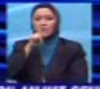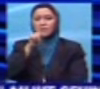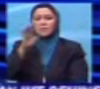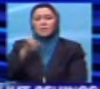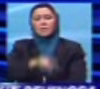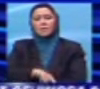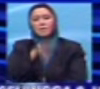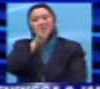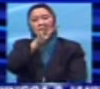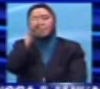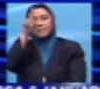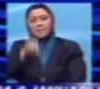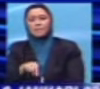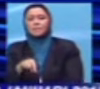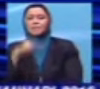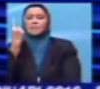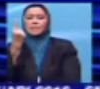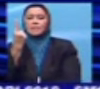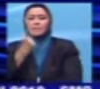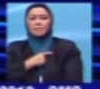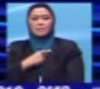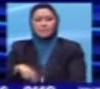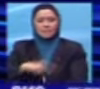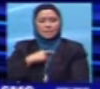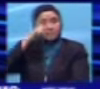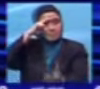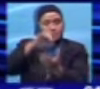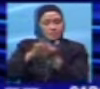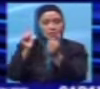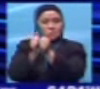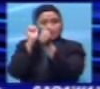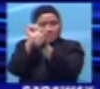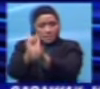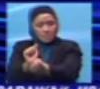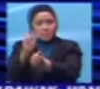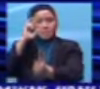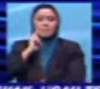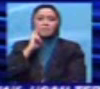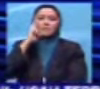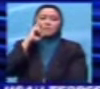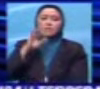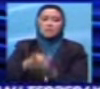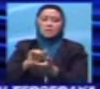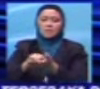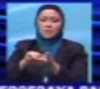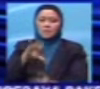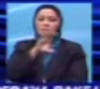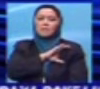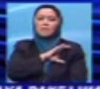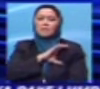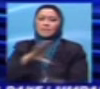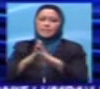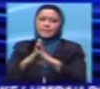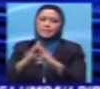Dr. Abdul Rahman percaya dengan tertangkapnya remaja tersebut, pihaknya dapat menyelesaikan kes